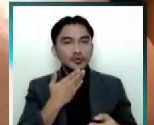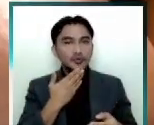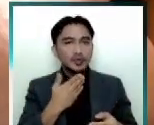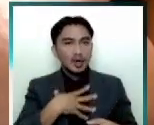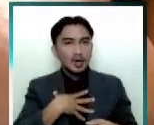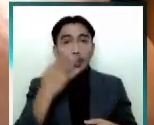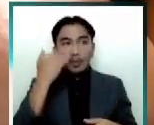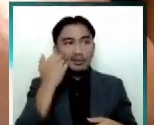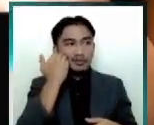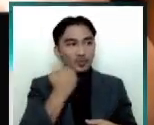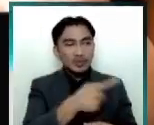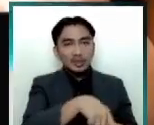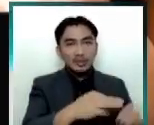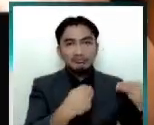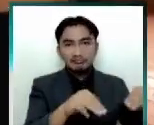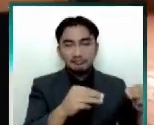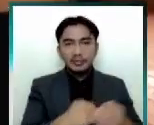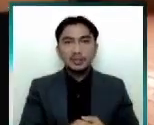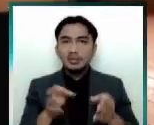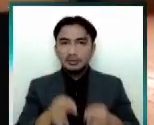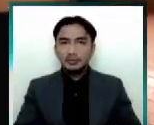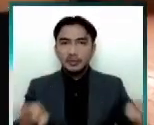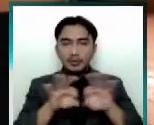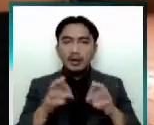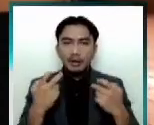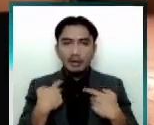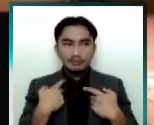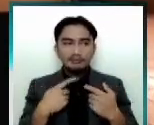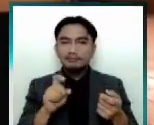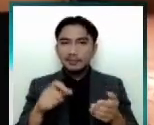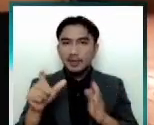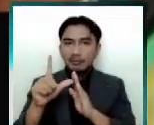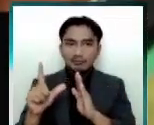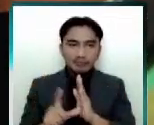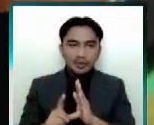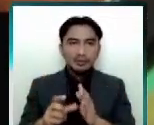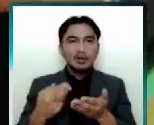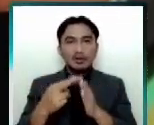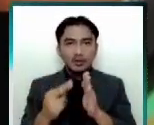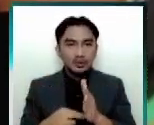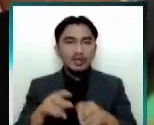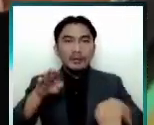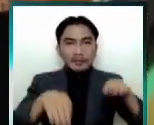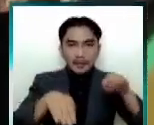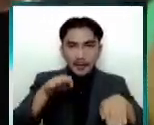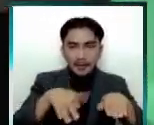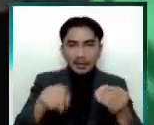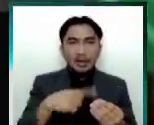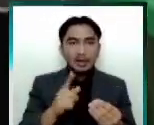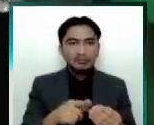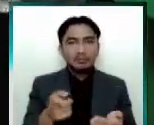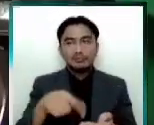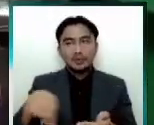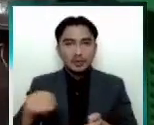pamilihan. Mahalaga raw ito para makabuo ng mga patakaran sa importasyon na babalanse naman sa pangangailangan ng mga mamimili at